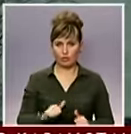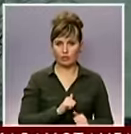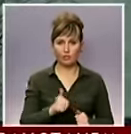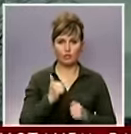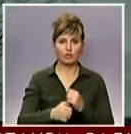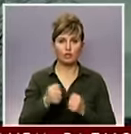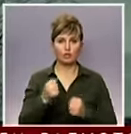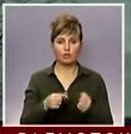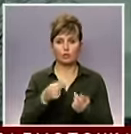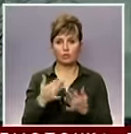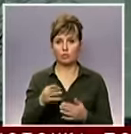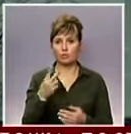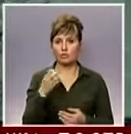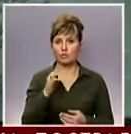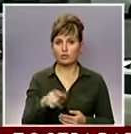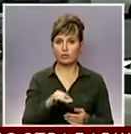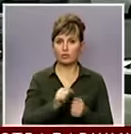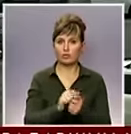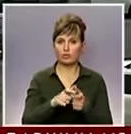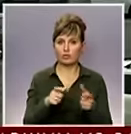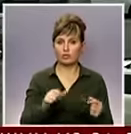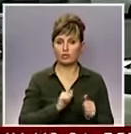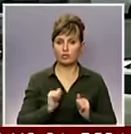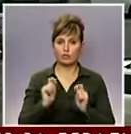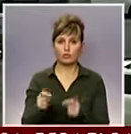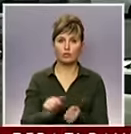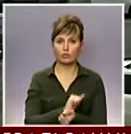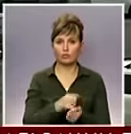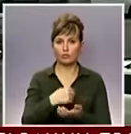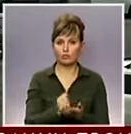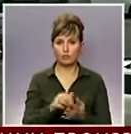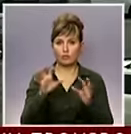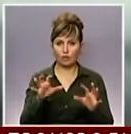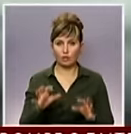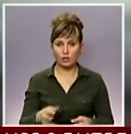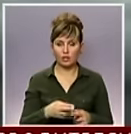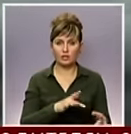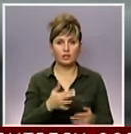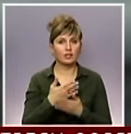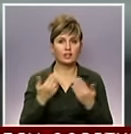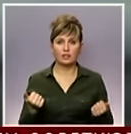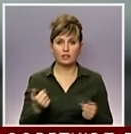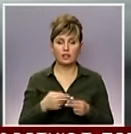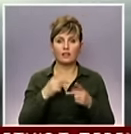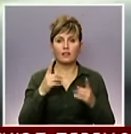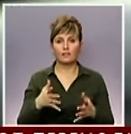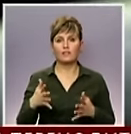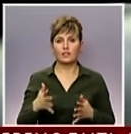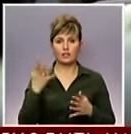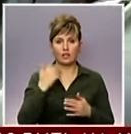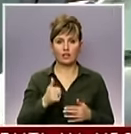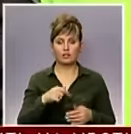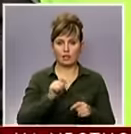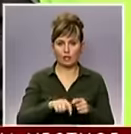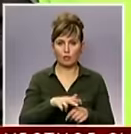каждой машины требуют по 200 тенге и выписывают самодельный чек. При этом документов, подтверждающих законность этих действий, не имеют. Это выяснилось в ходе очередного